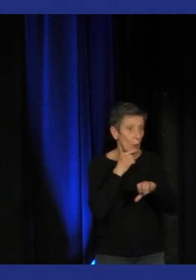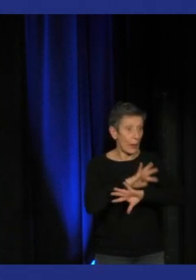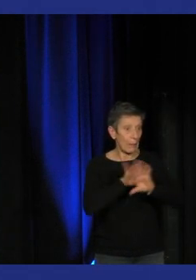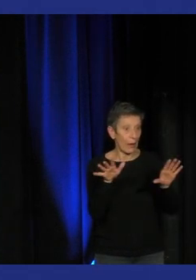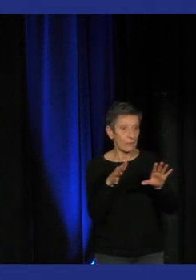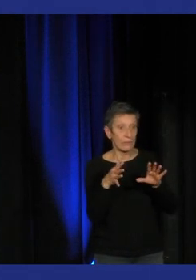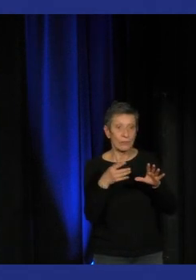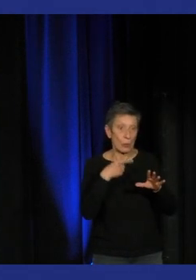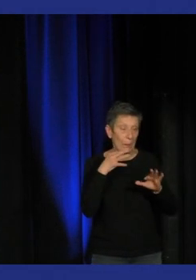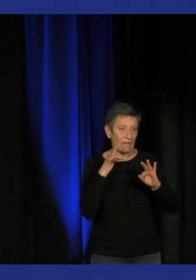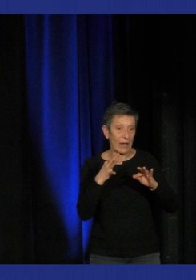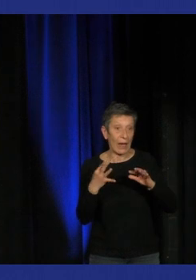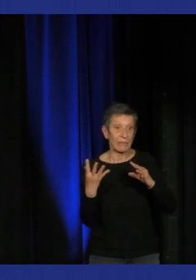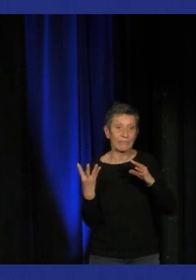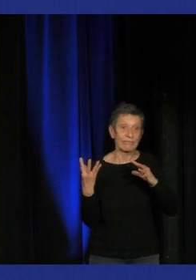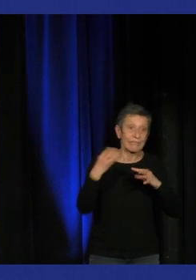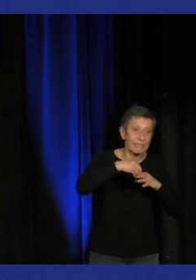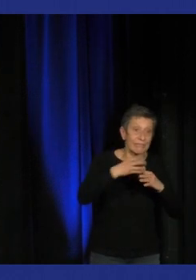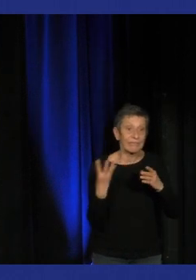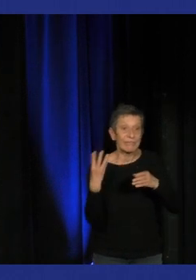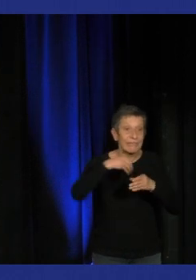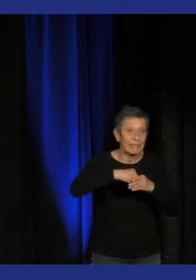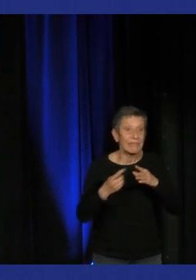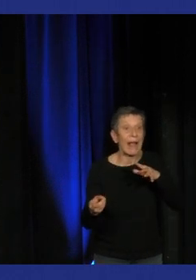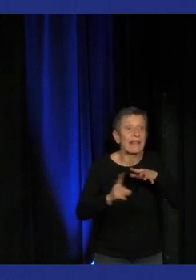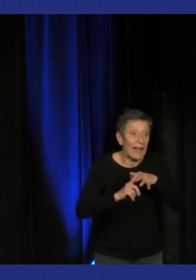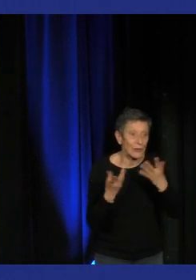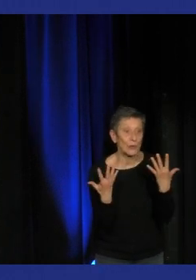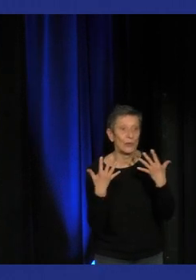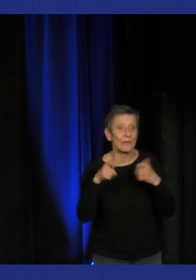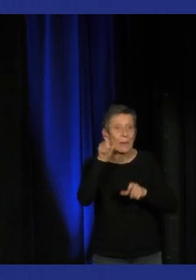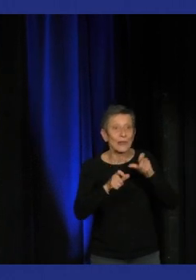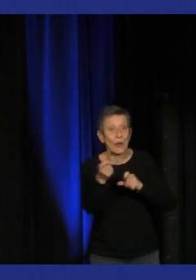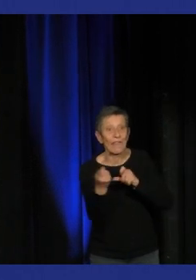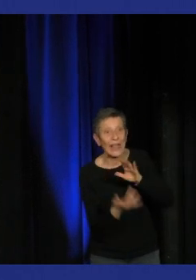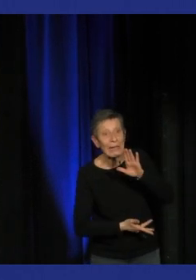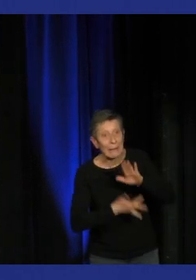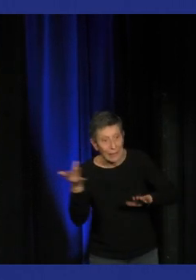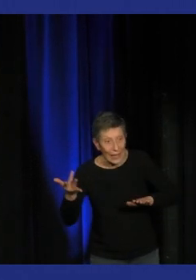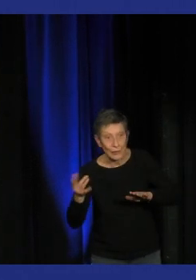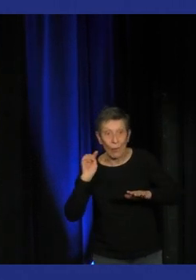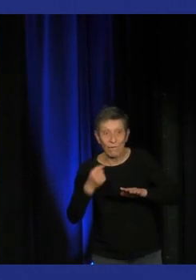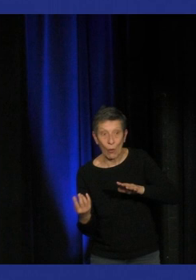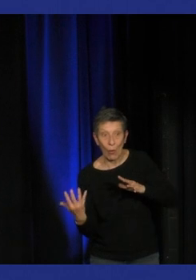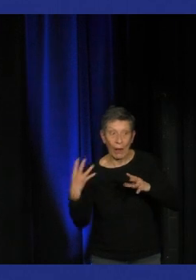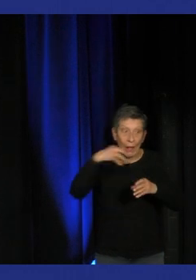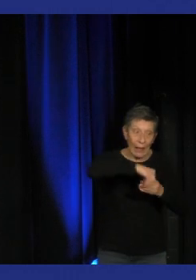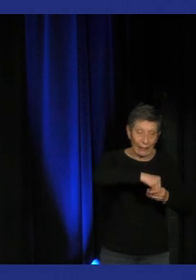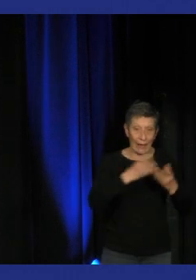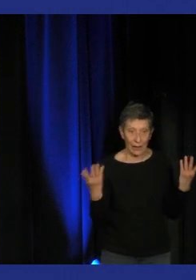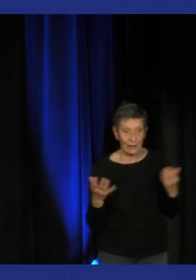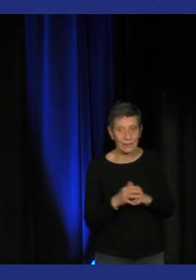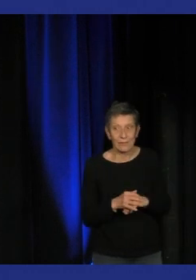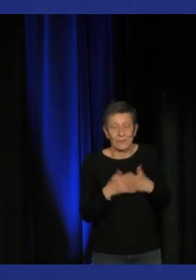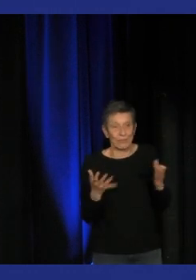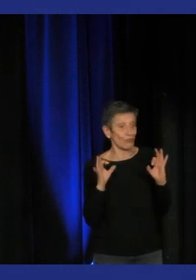l'intégration. L'intégration des personnes de l'immigration. L'intégration. Et donc, ils ont surfé sur cette vague qui